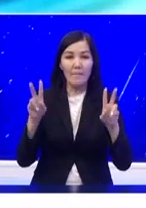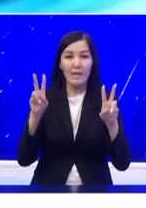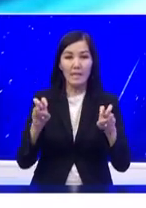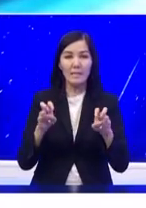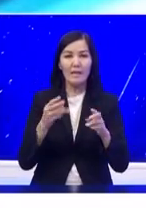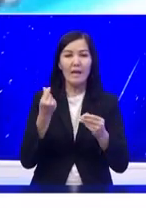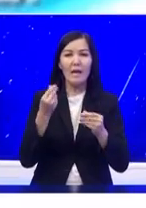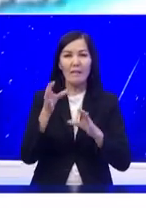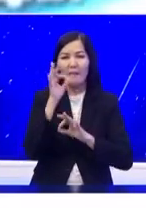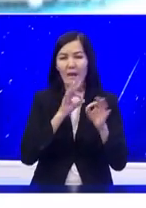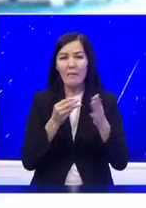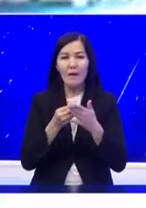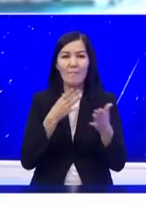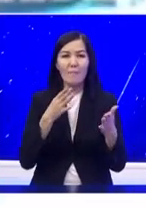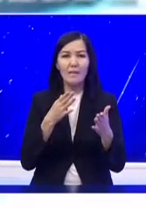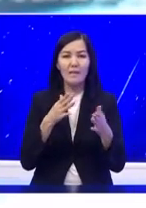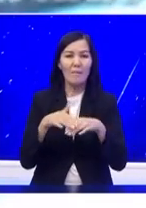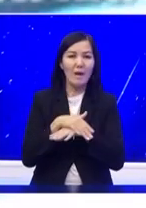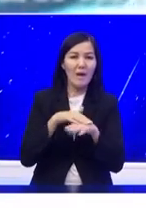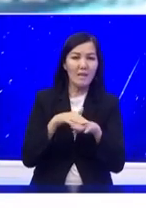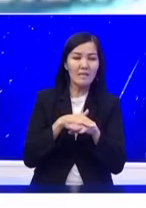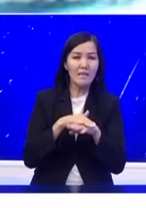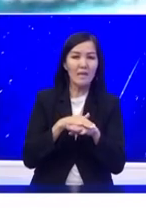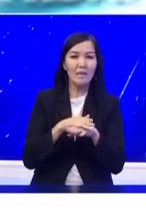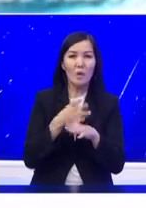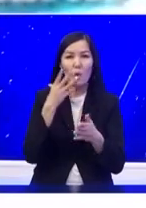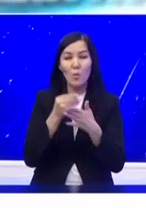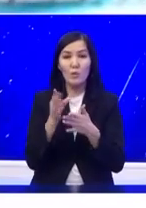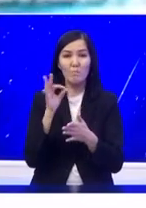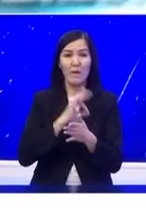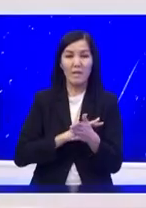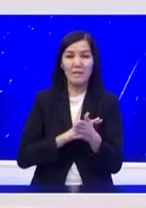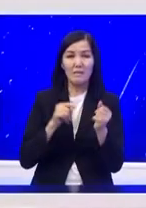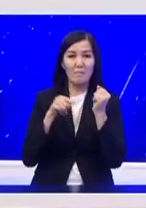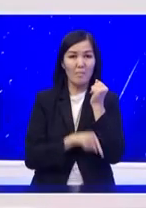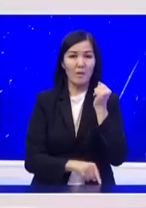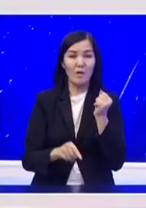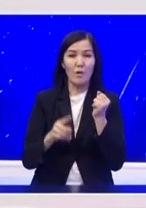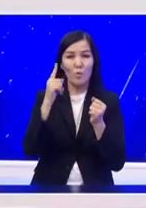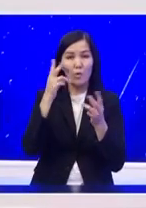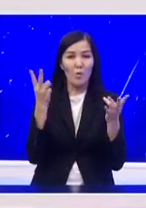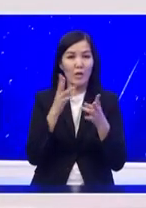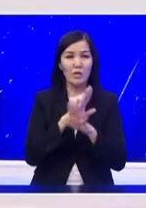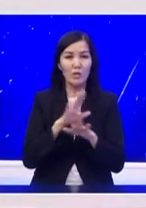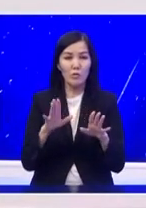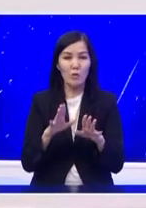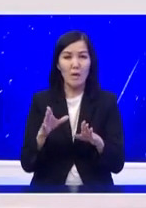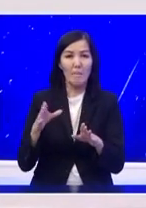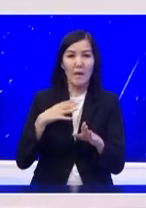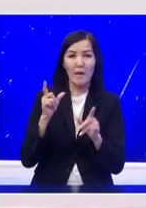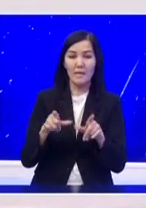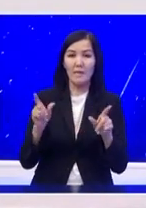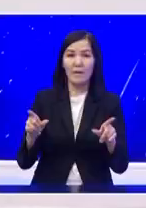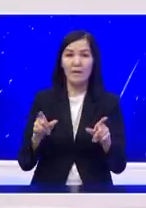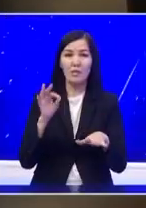Дәрі бағасын негізсіз қымбаттатып, халықтың қалтасын қағу жақсылыққа апармайтынын ескертті. Керісінше ауқатты азаматтарды